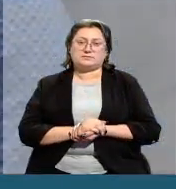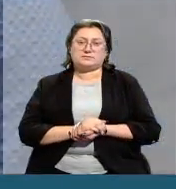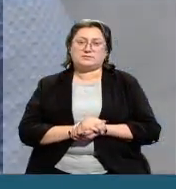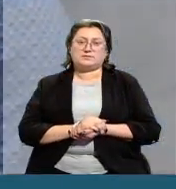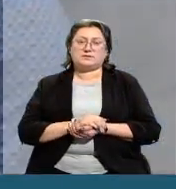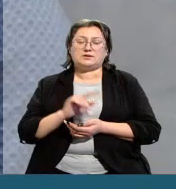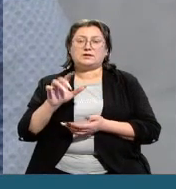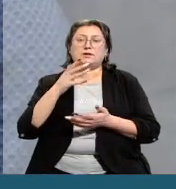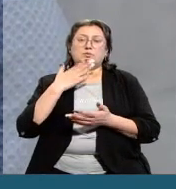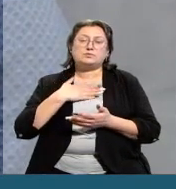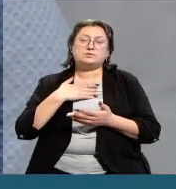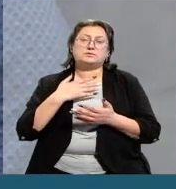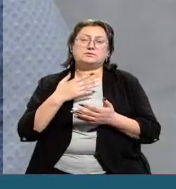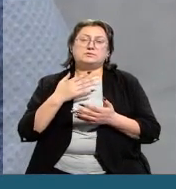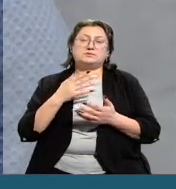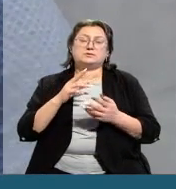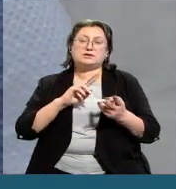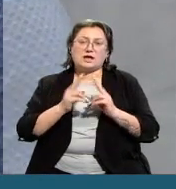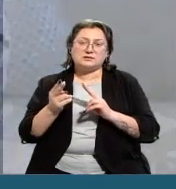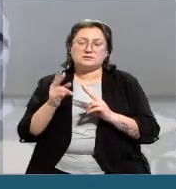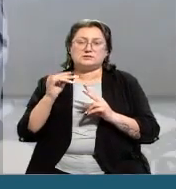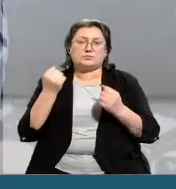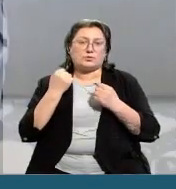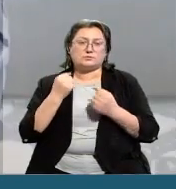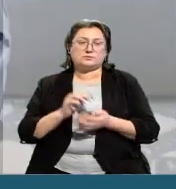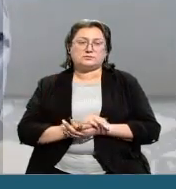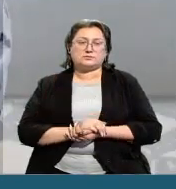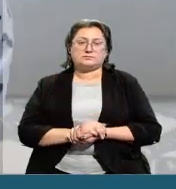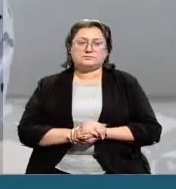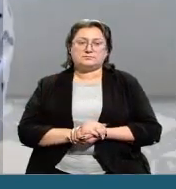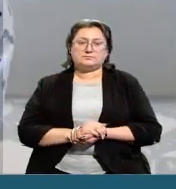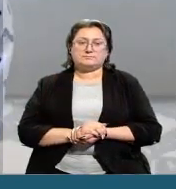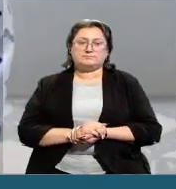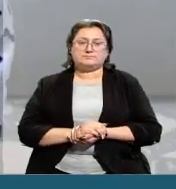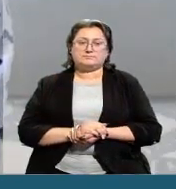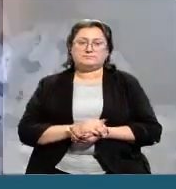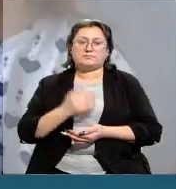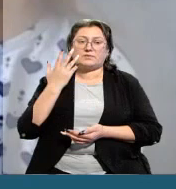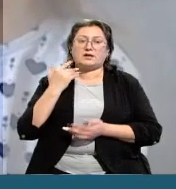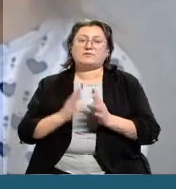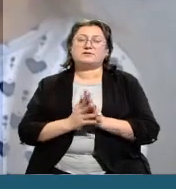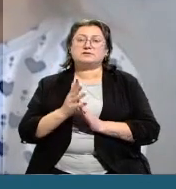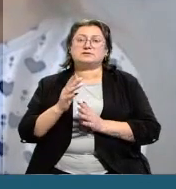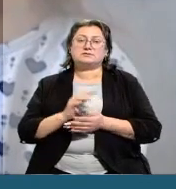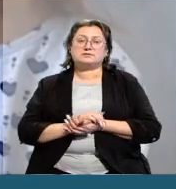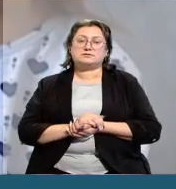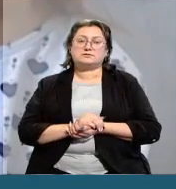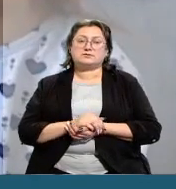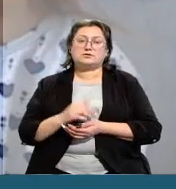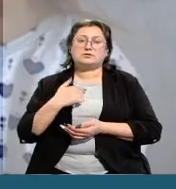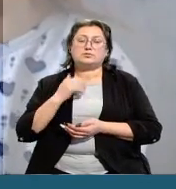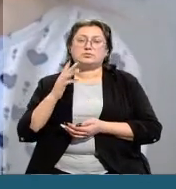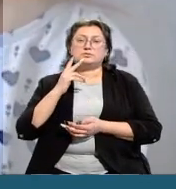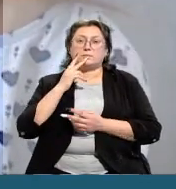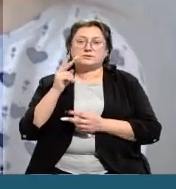айналысады. Өскенде ата-анама бас көз боламын дейді. Бота, бос уақытында немен айналысқанды ұнатасың? Мен бимен,